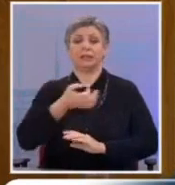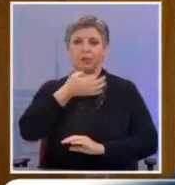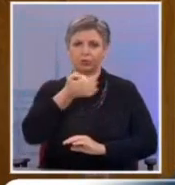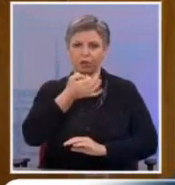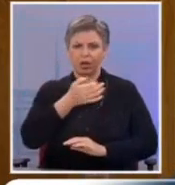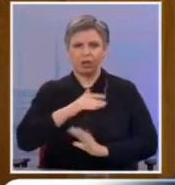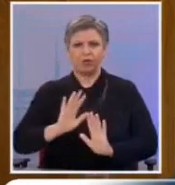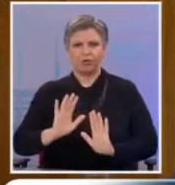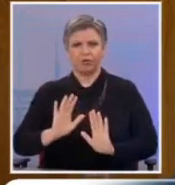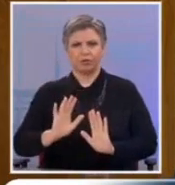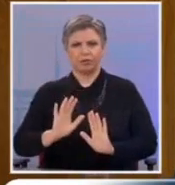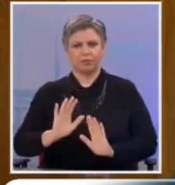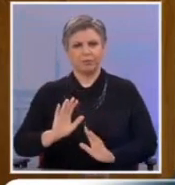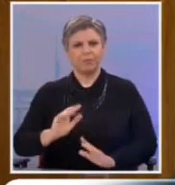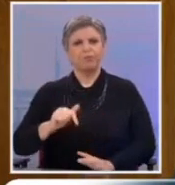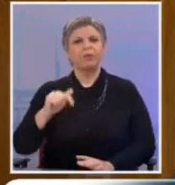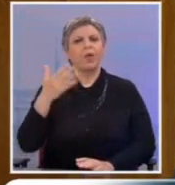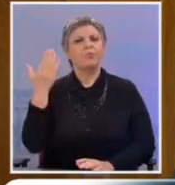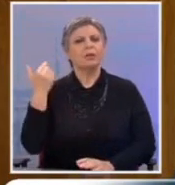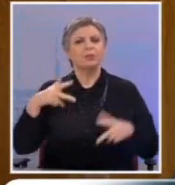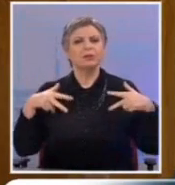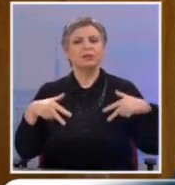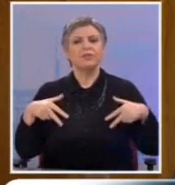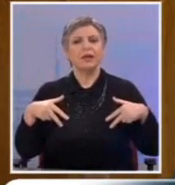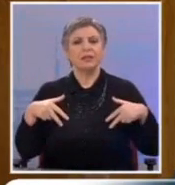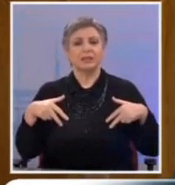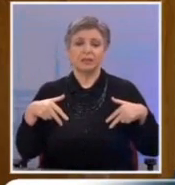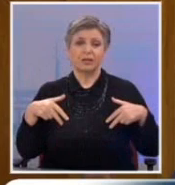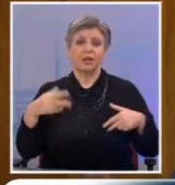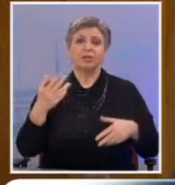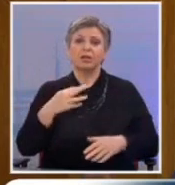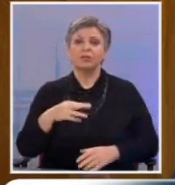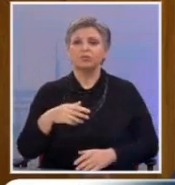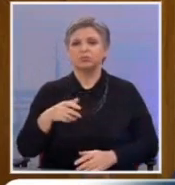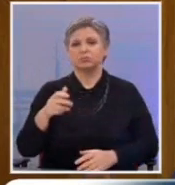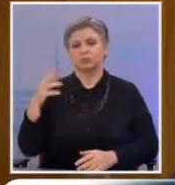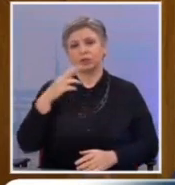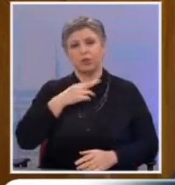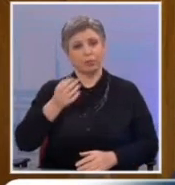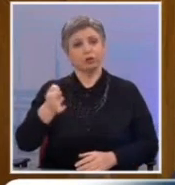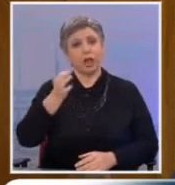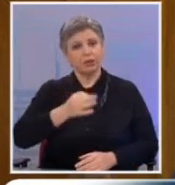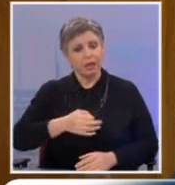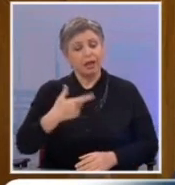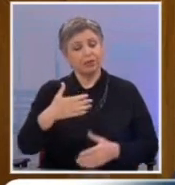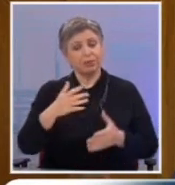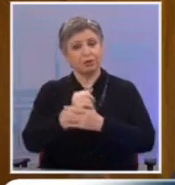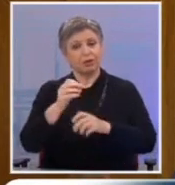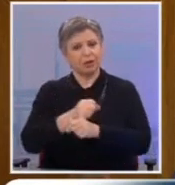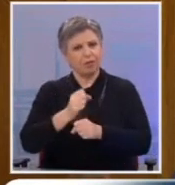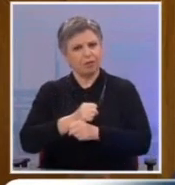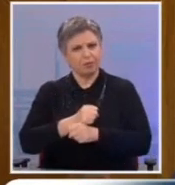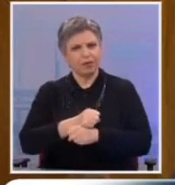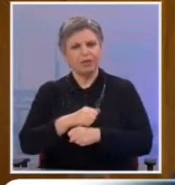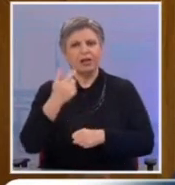επιβράβευσης που υποσχόταν η κυβέρνηση και προσωπικά ο Πρωθυπουργός, ζούμε το θλιβερό επίλογο μιας στρατηγικής